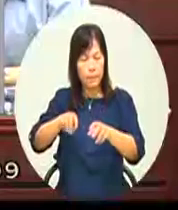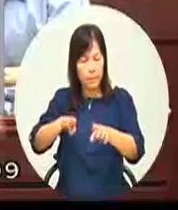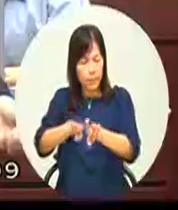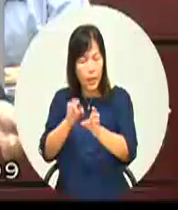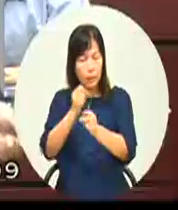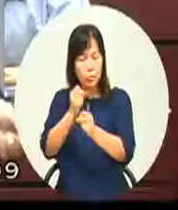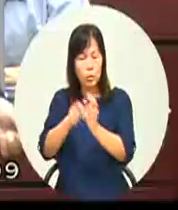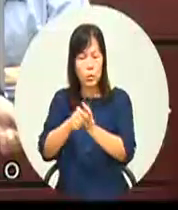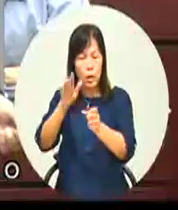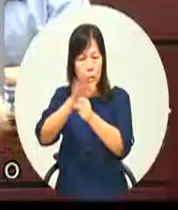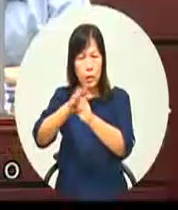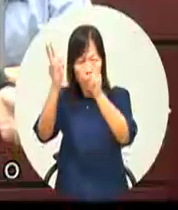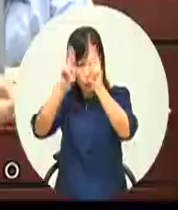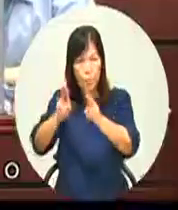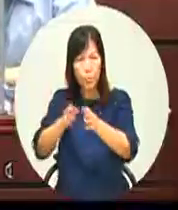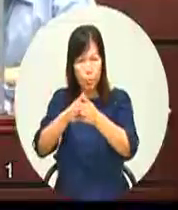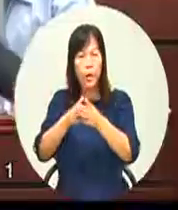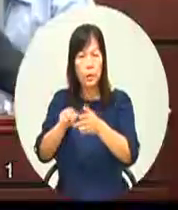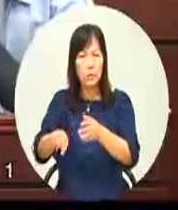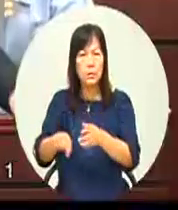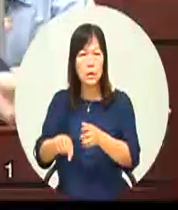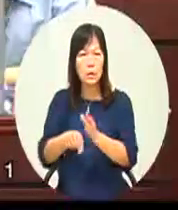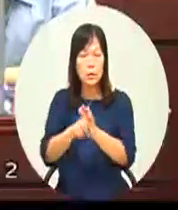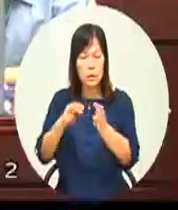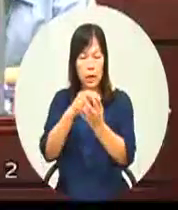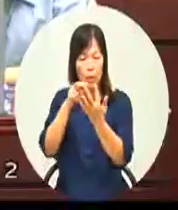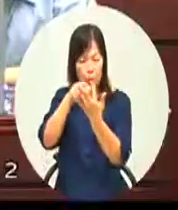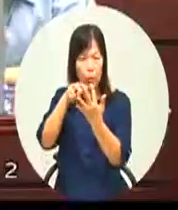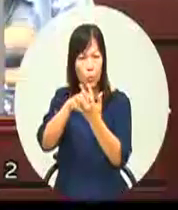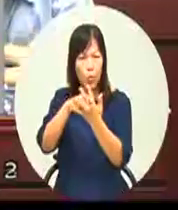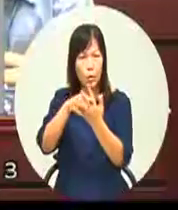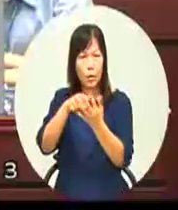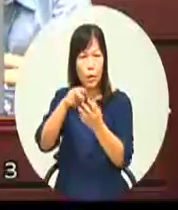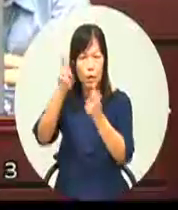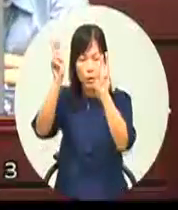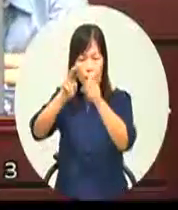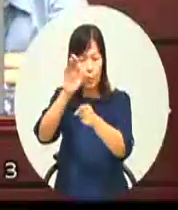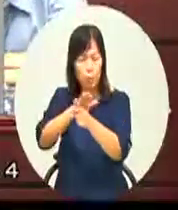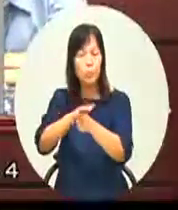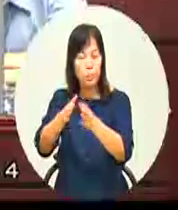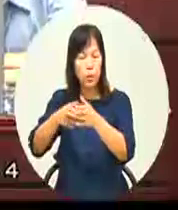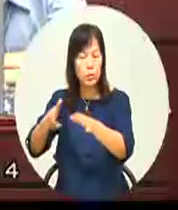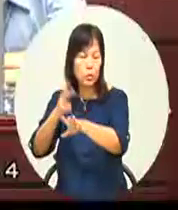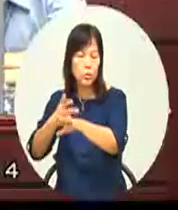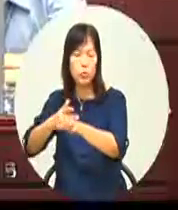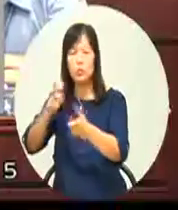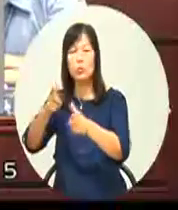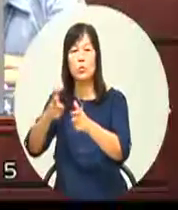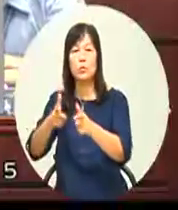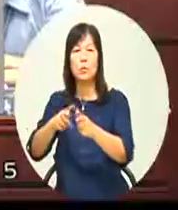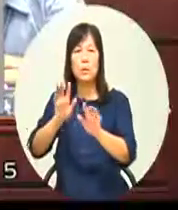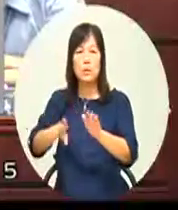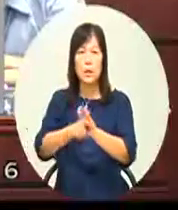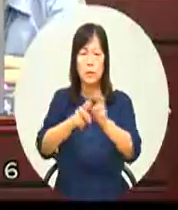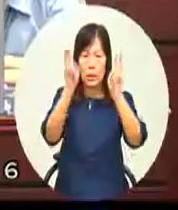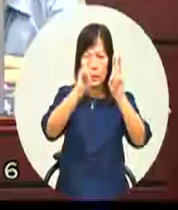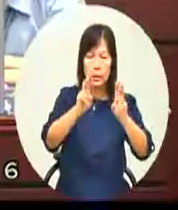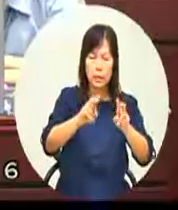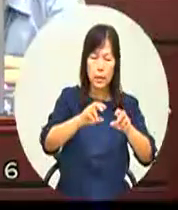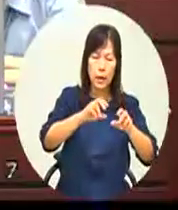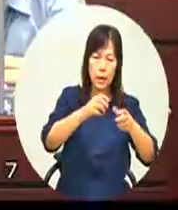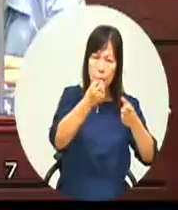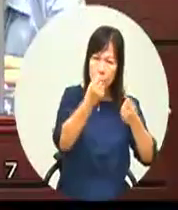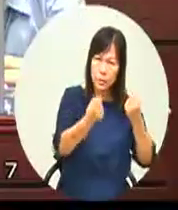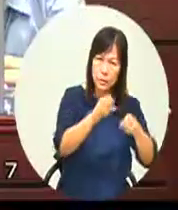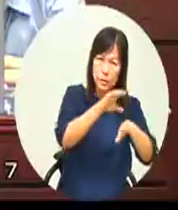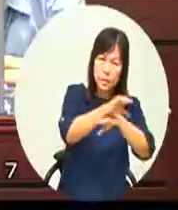用 充电、那个电线去充电这样的一个技术，那当然了，我们这一个电动汽车的分享共